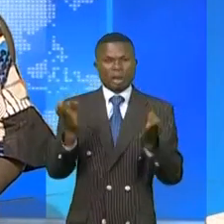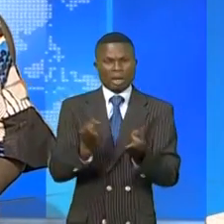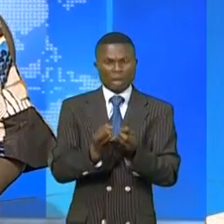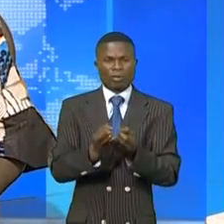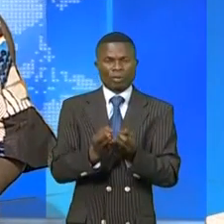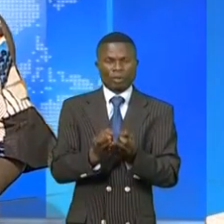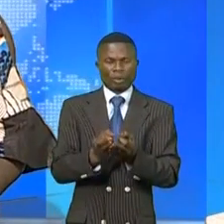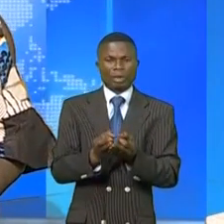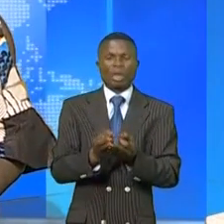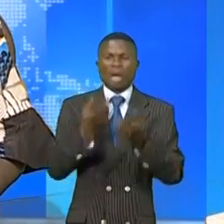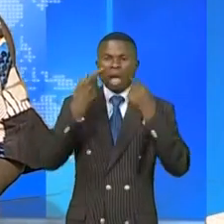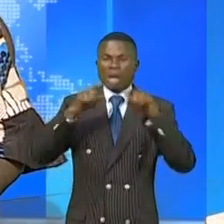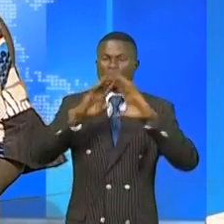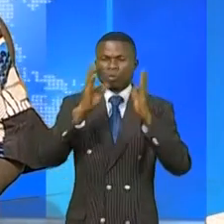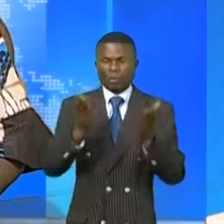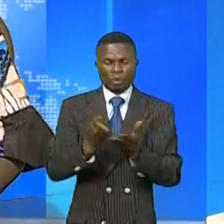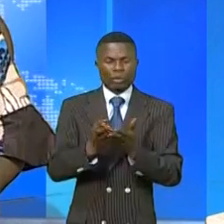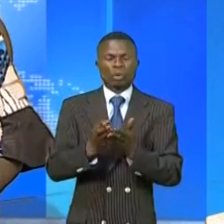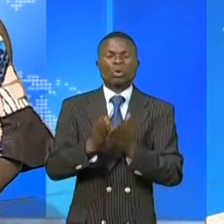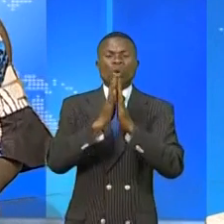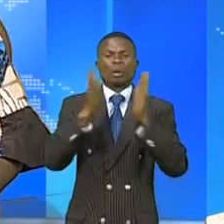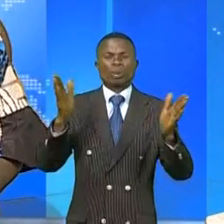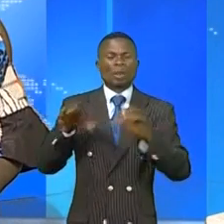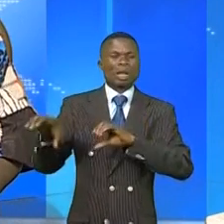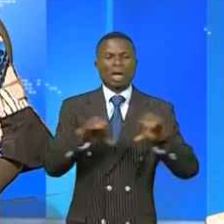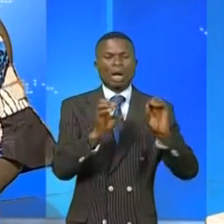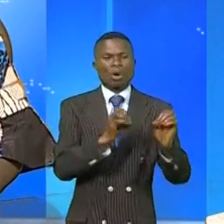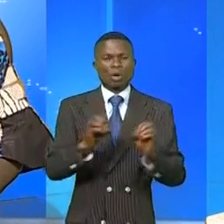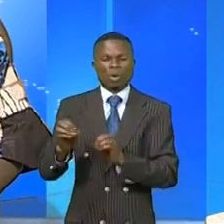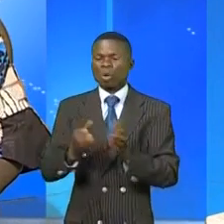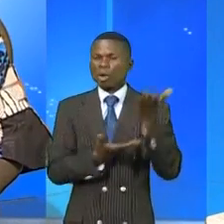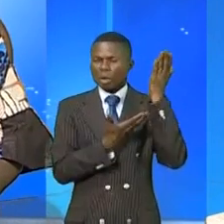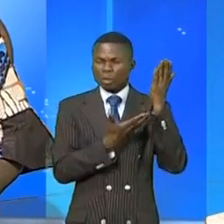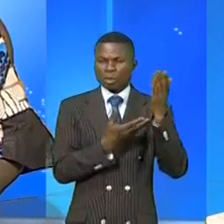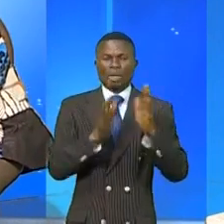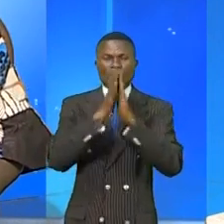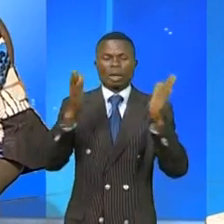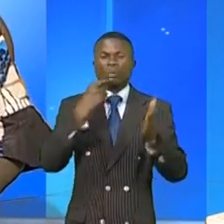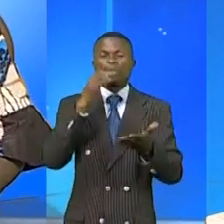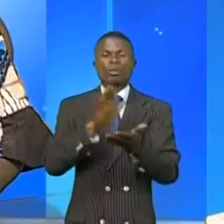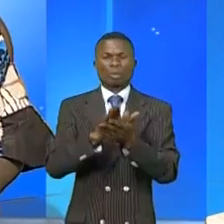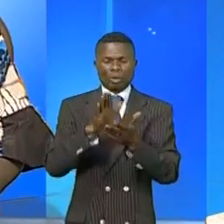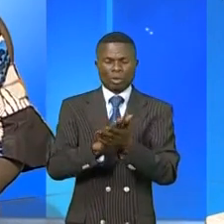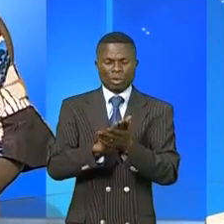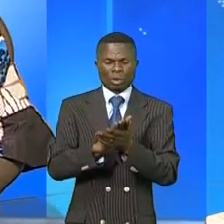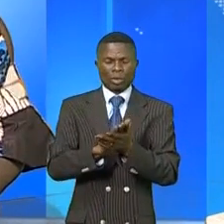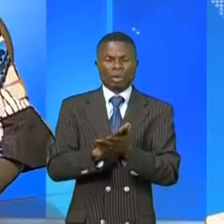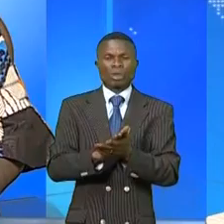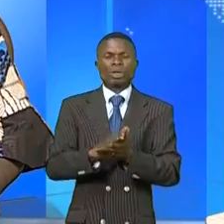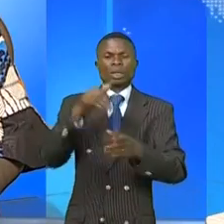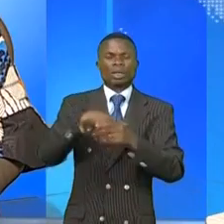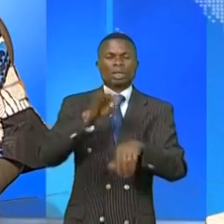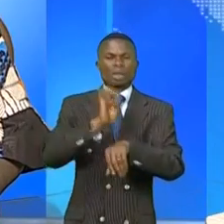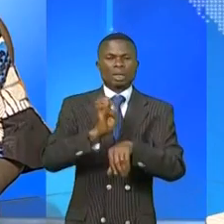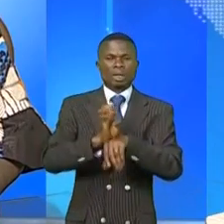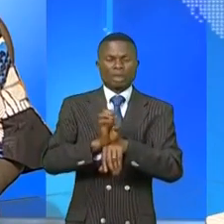tiendra en marge de cette commémoration des activités phares, notamment une messe d'action des grâces en la